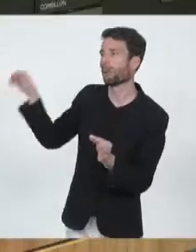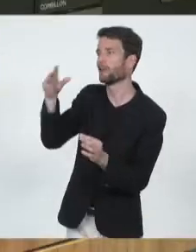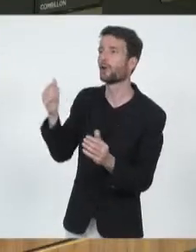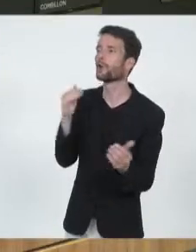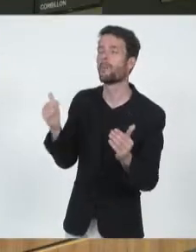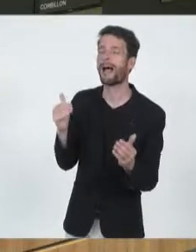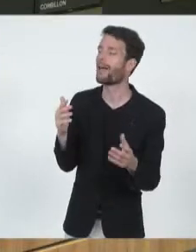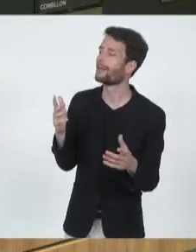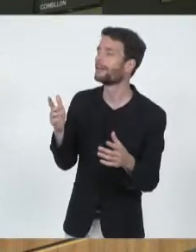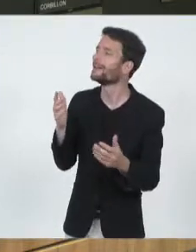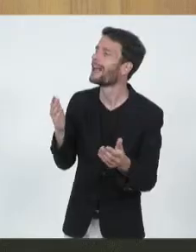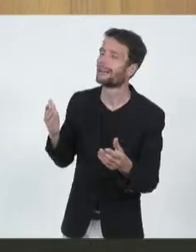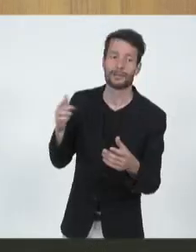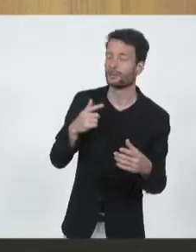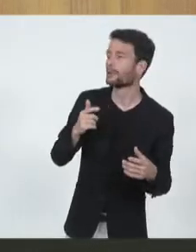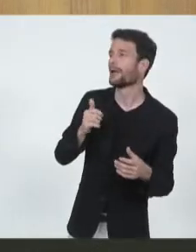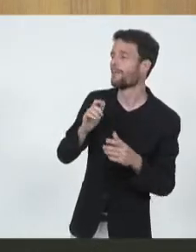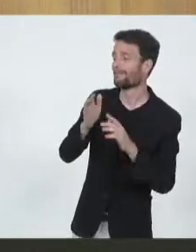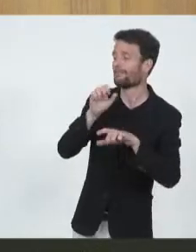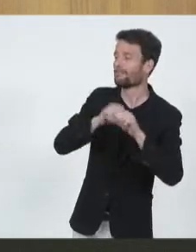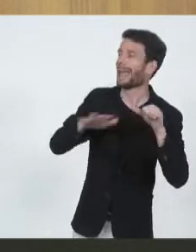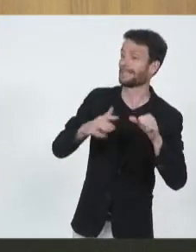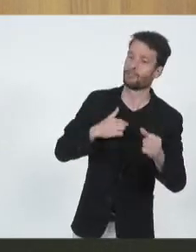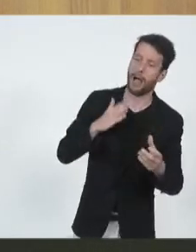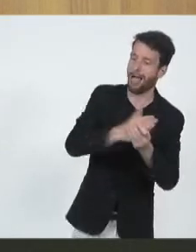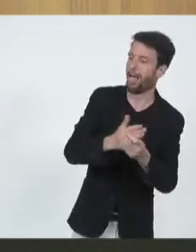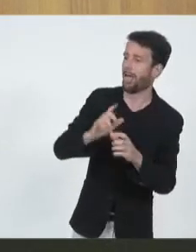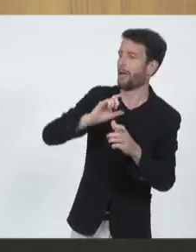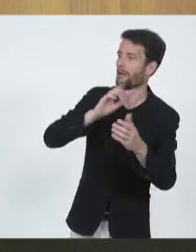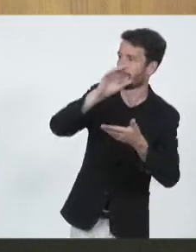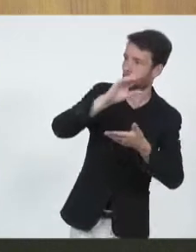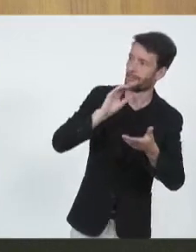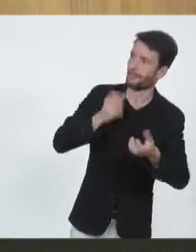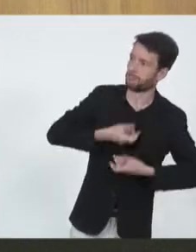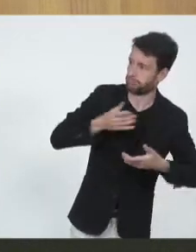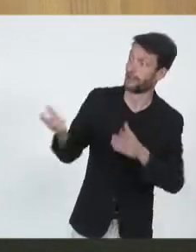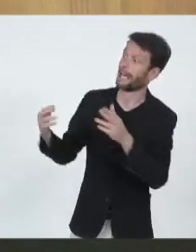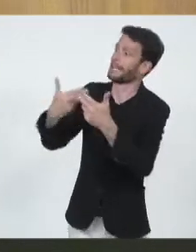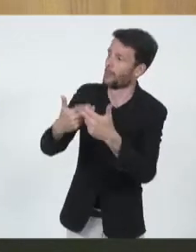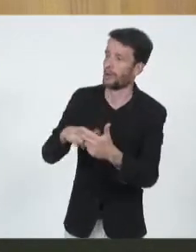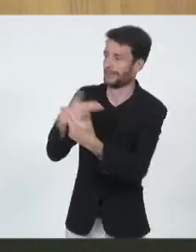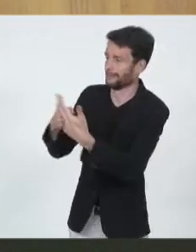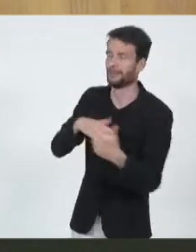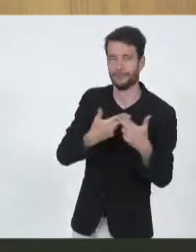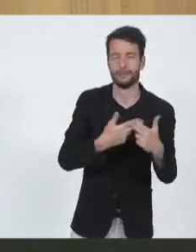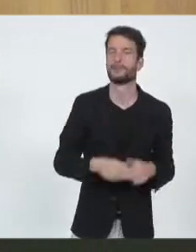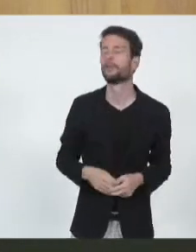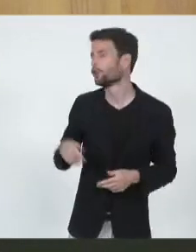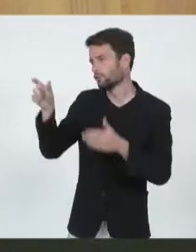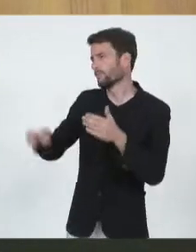dans la presse et à ma réponse. Vous êtes reconnue ici comme une élue assez pertinente et brillante, donc vous